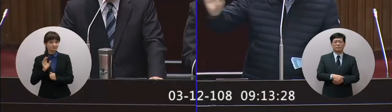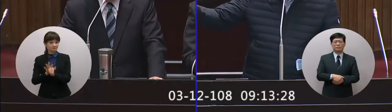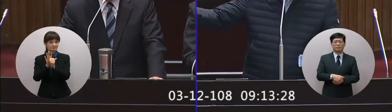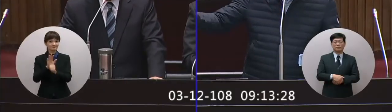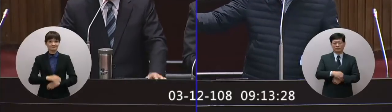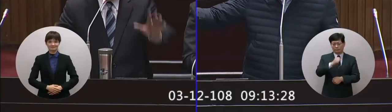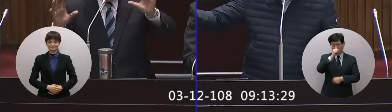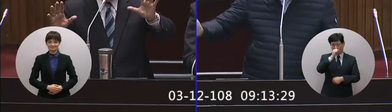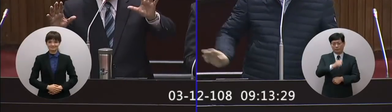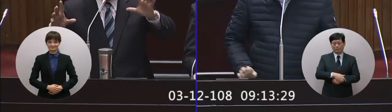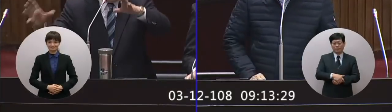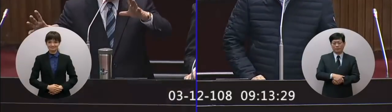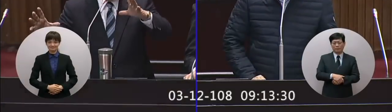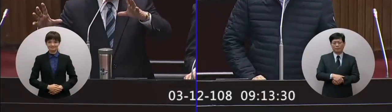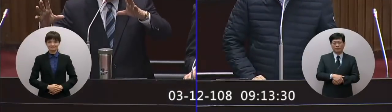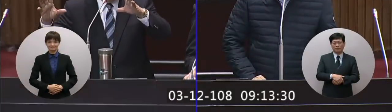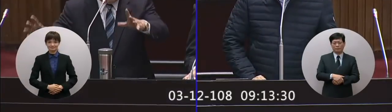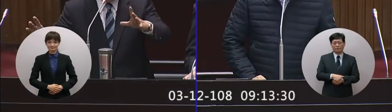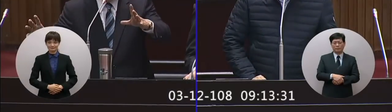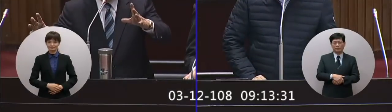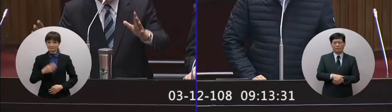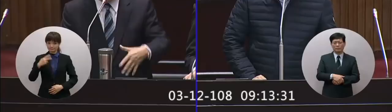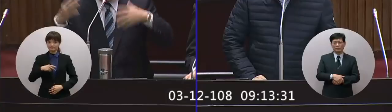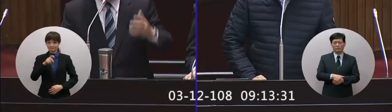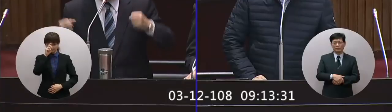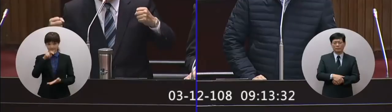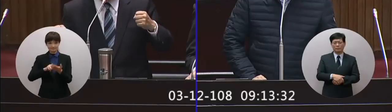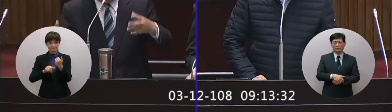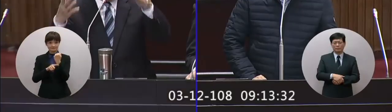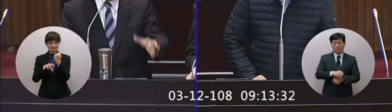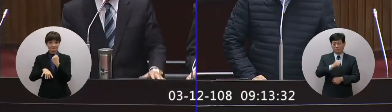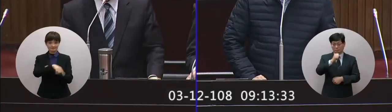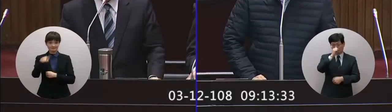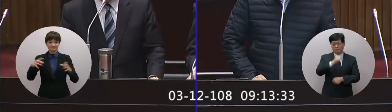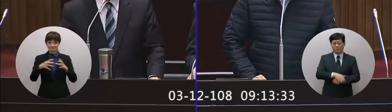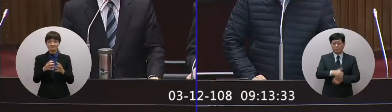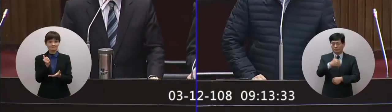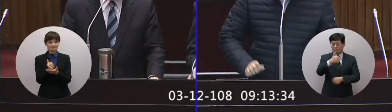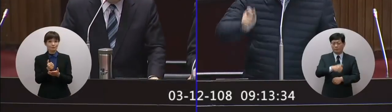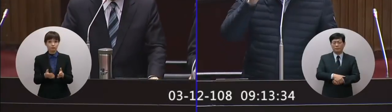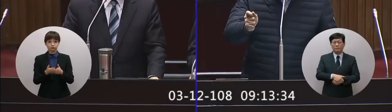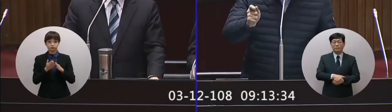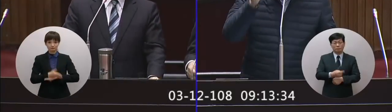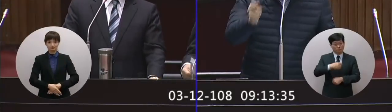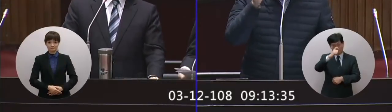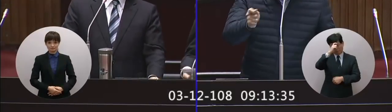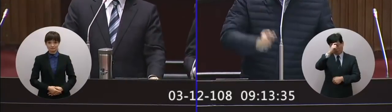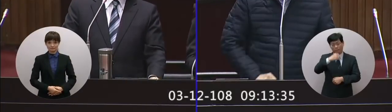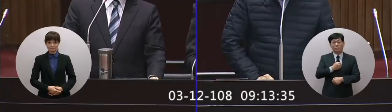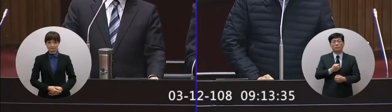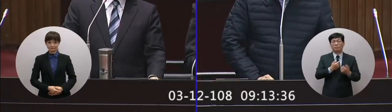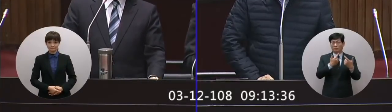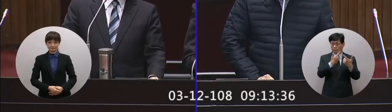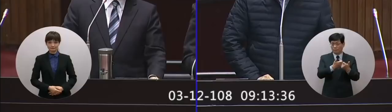动。 好， 谢谢，也要贵院， 好， 也要大家一起来通过。 好，谢谢，我希望配